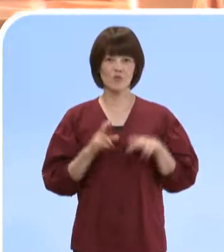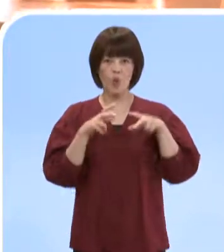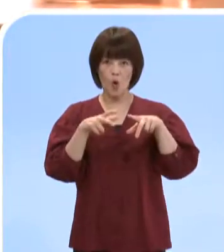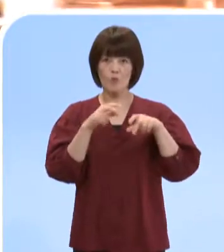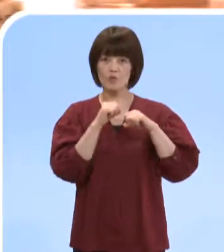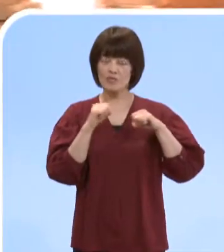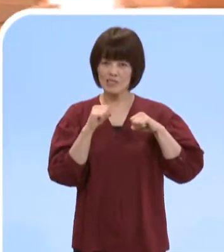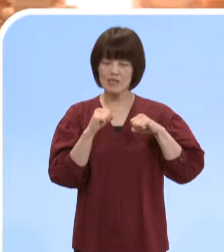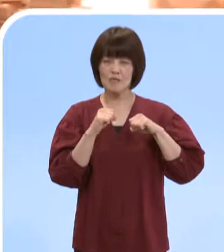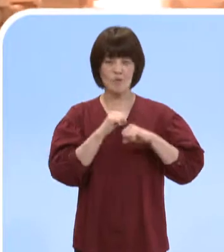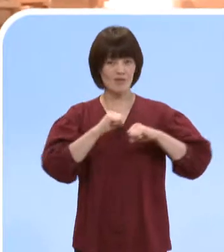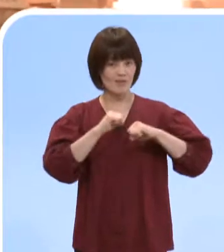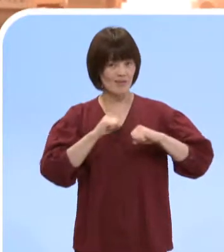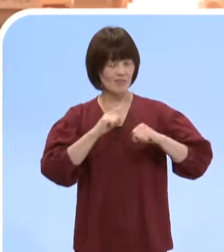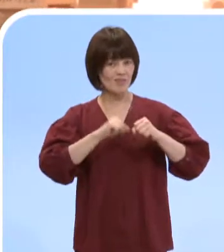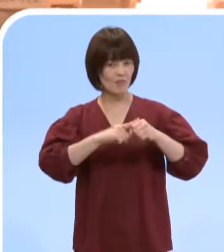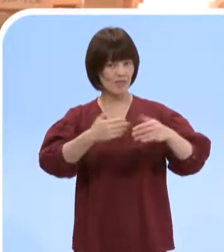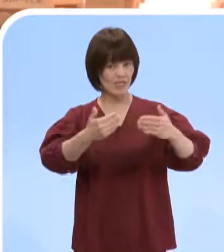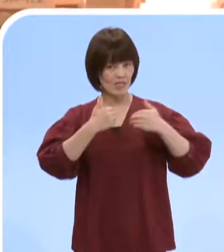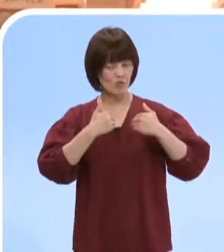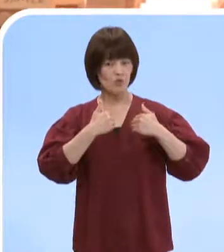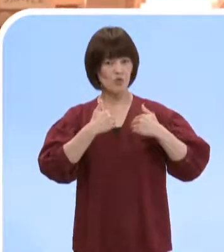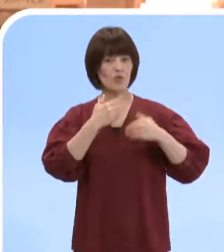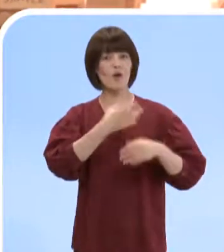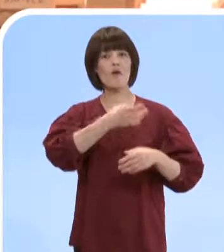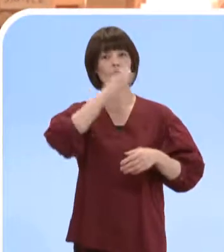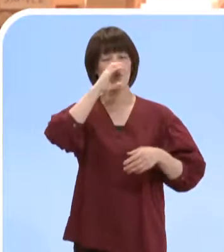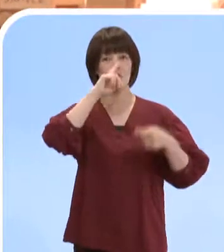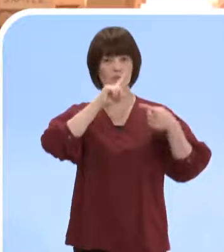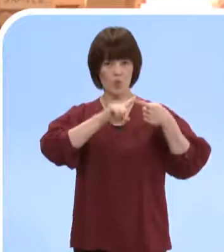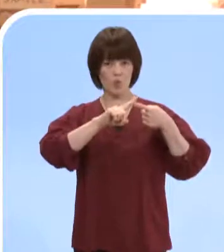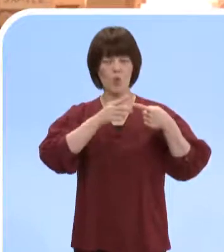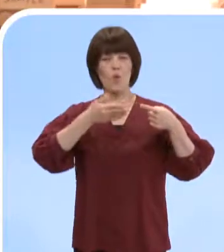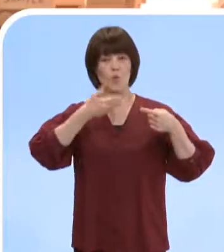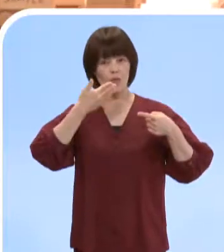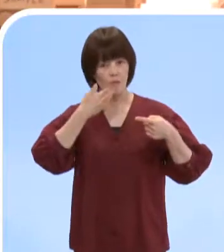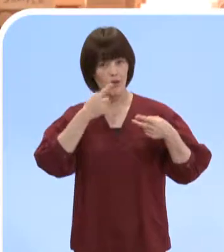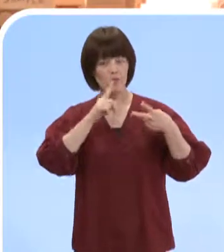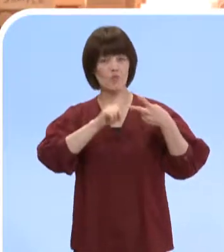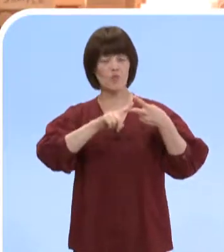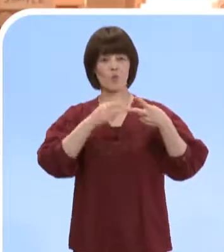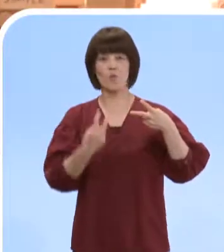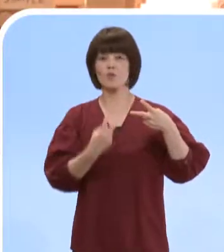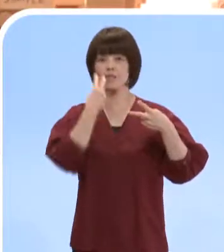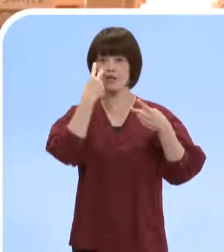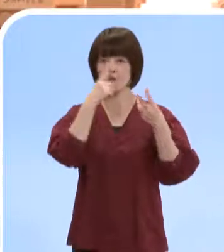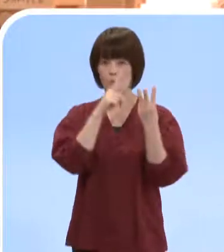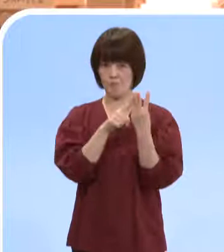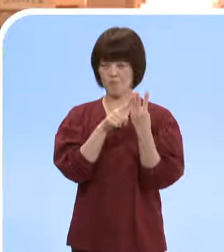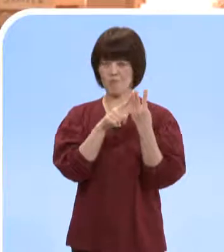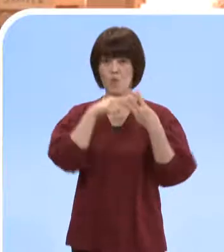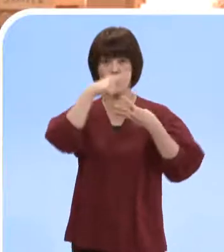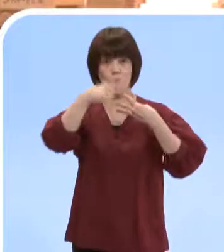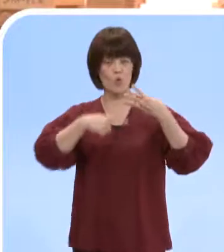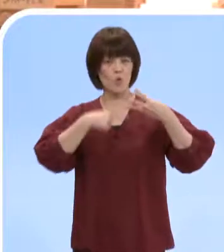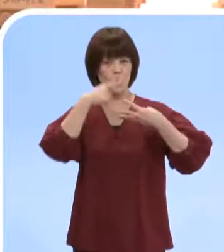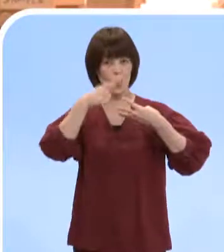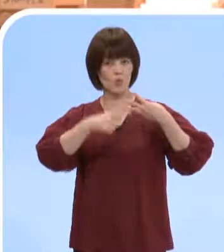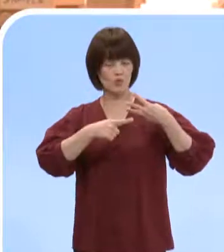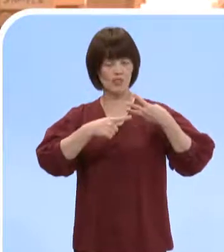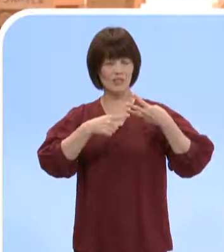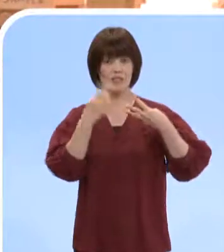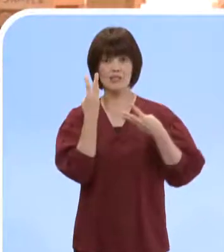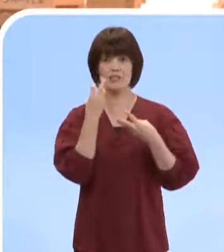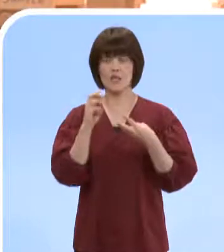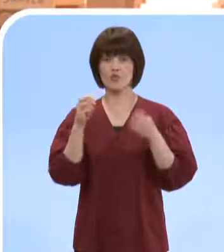きていく上でどうしても必要なもの、はい、飲み物、食べ物、酸素、 はい、 このう